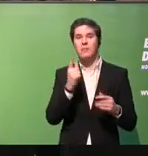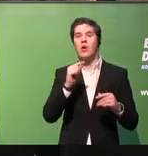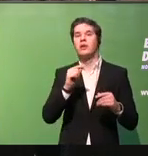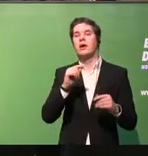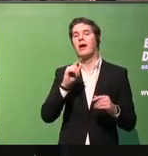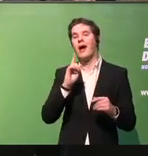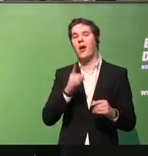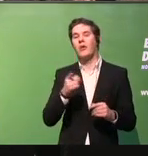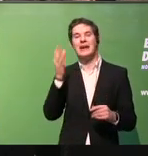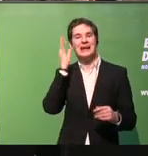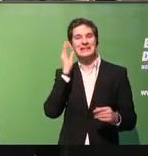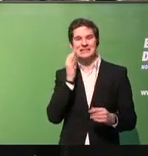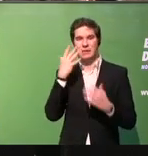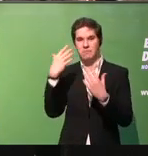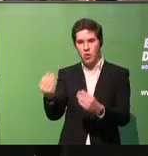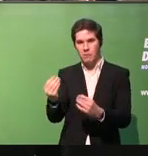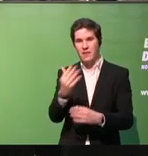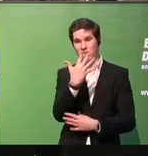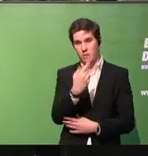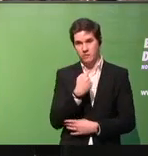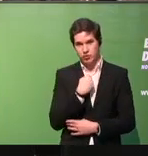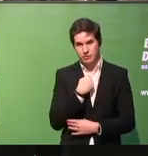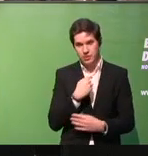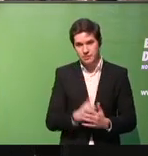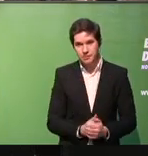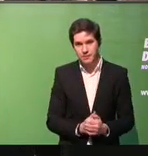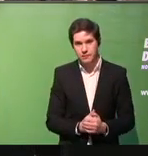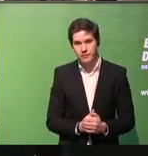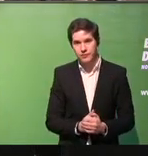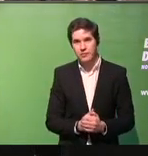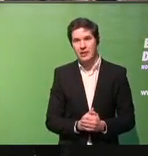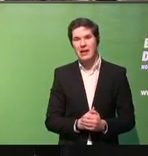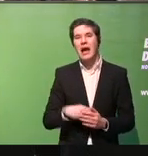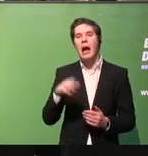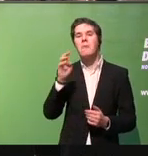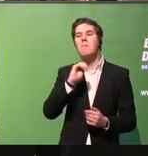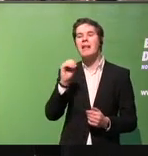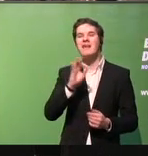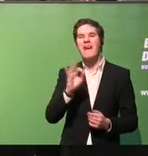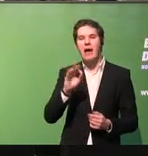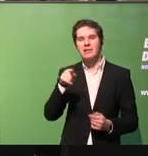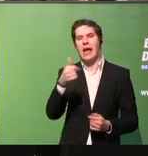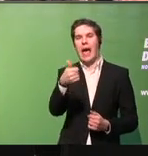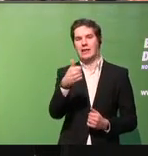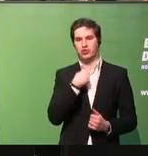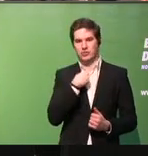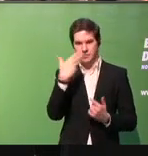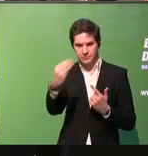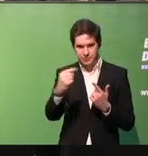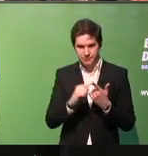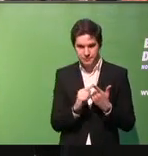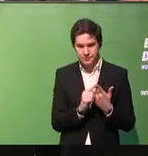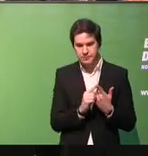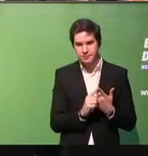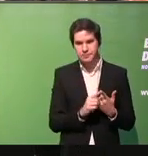auf Christine 5 Stimmen, auf Manfred 1 Stimme.